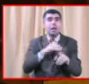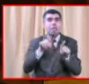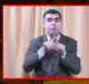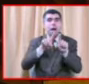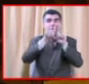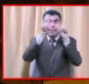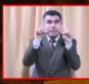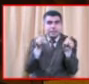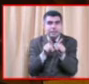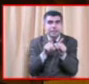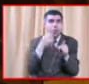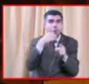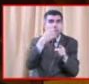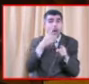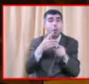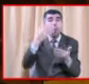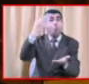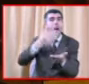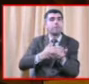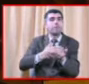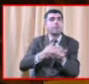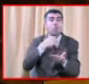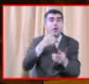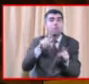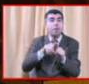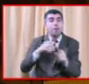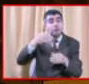ما كانت السلطة دير تقدم المساعدة. السيد الرئيس